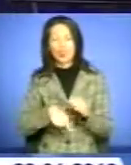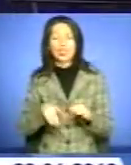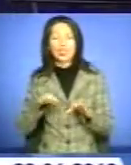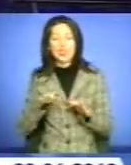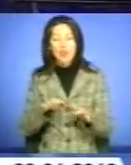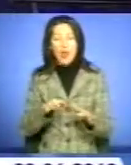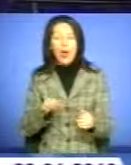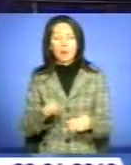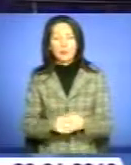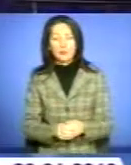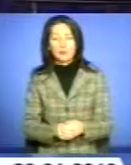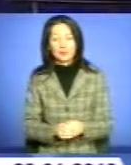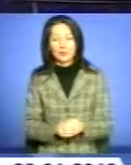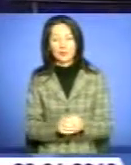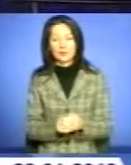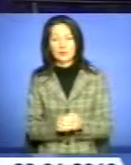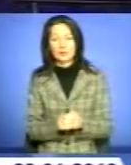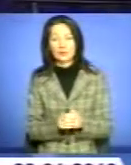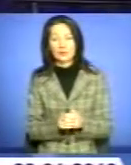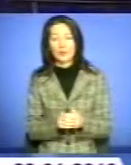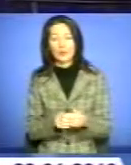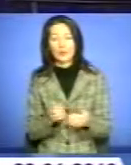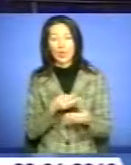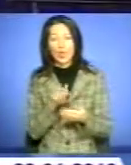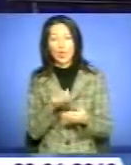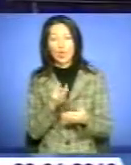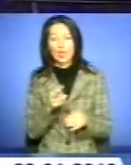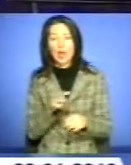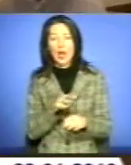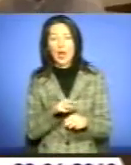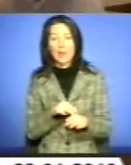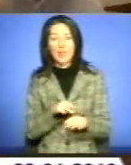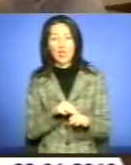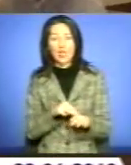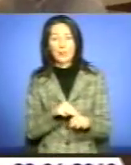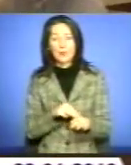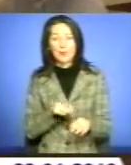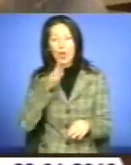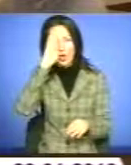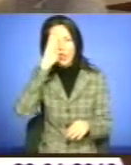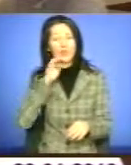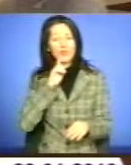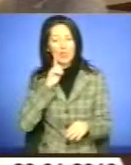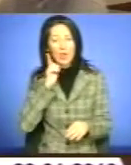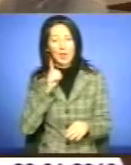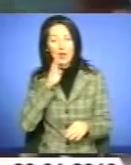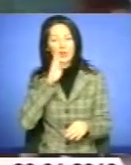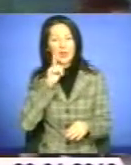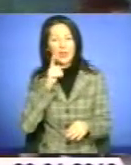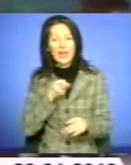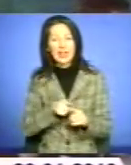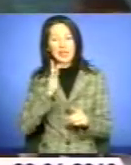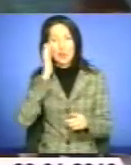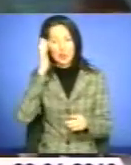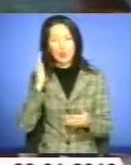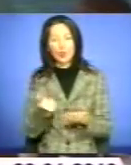Сюжет сектору зв'язків з громадськістю ОМВС України в Тернопільській області. Юнаки та дівчата, які мріють здобути юридичний фах, знайомилися